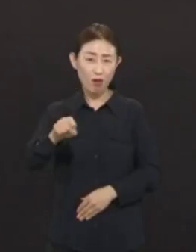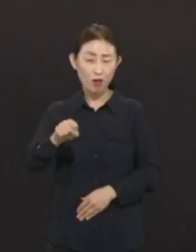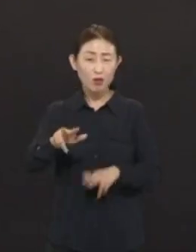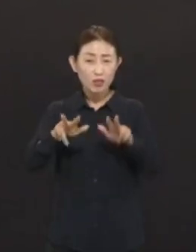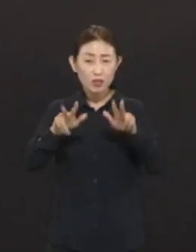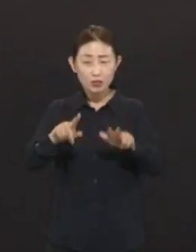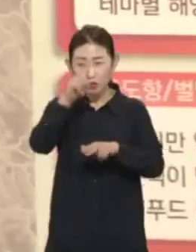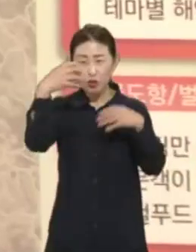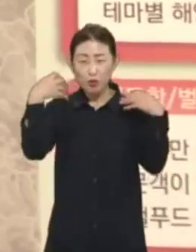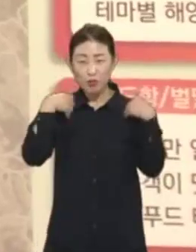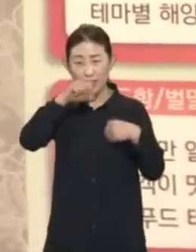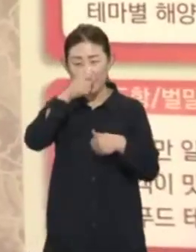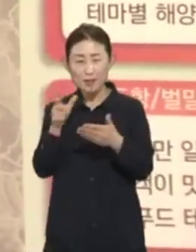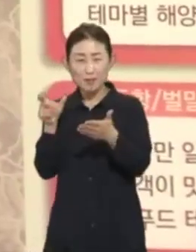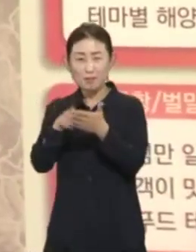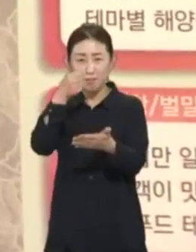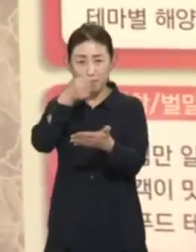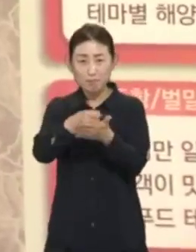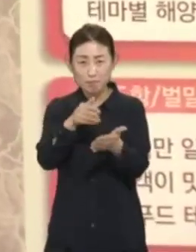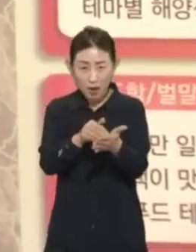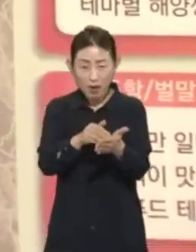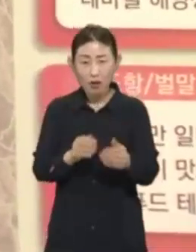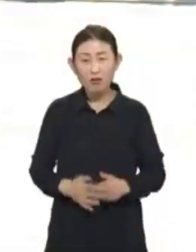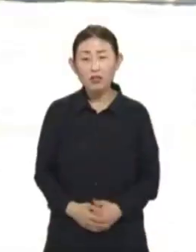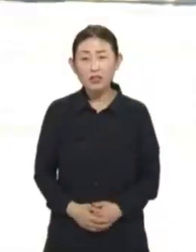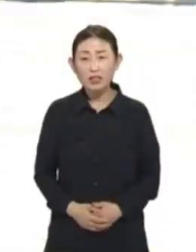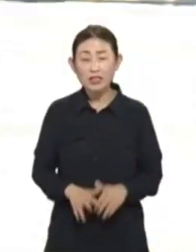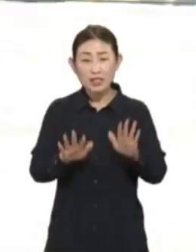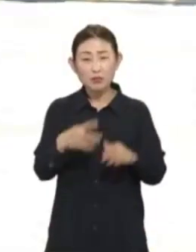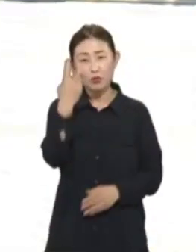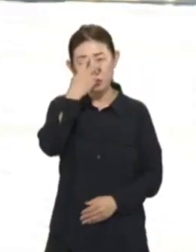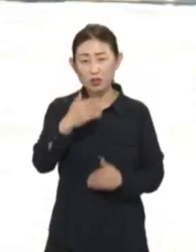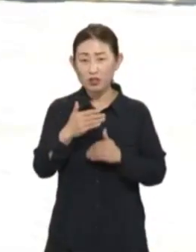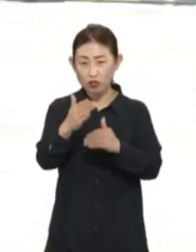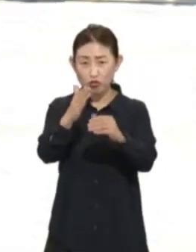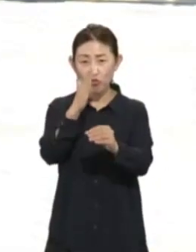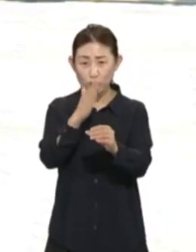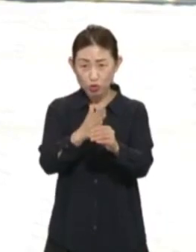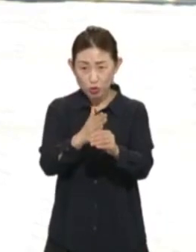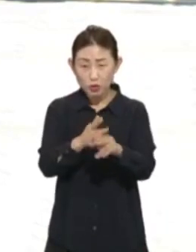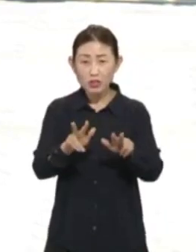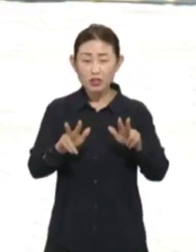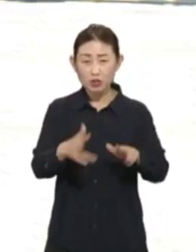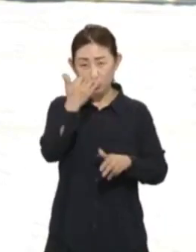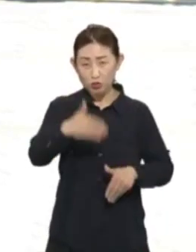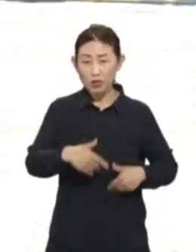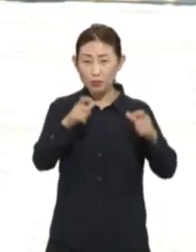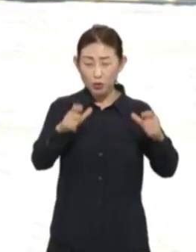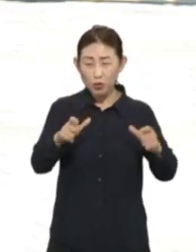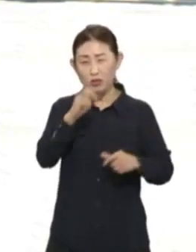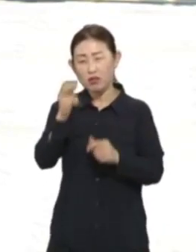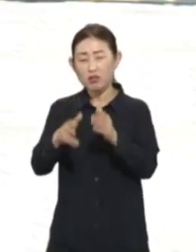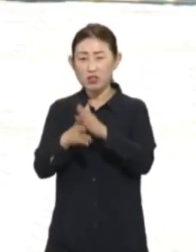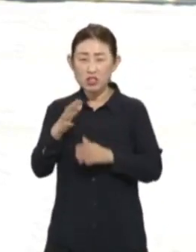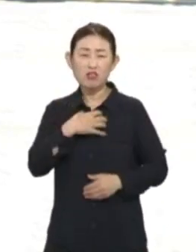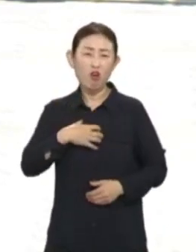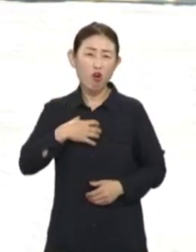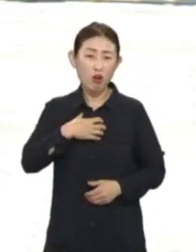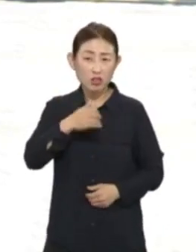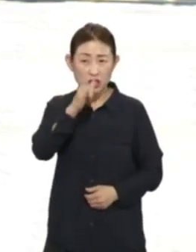전제로 국가예산에 반영됐습니다. 예비타당성 조사가 진행되면서 충남도와 서산시에 비상이 걸렸습니다. 사업